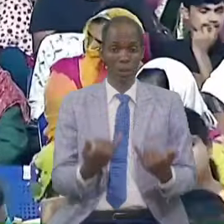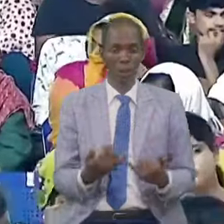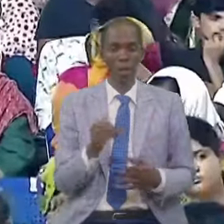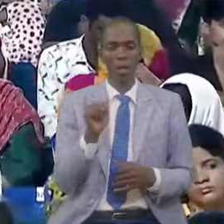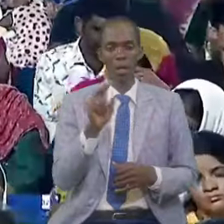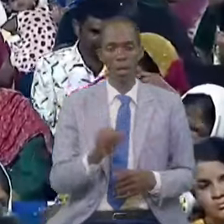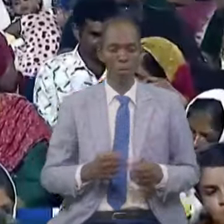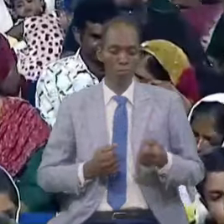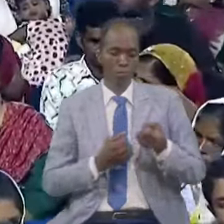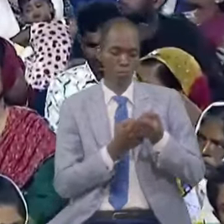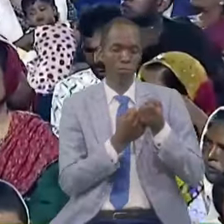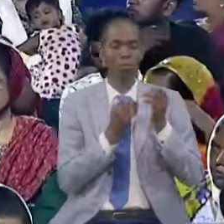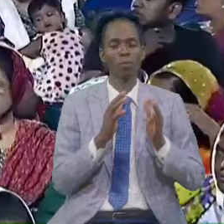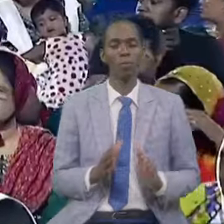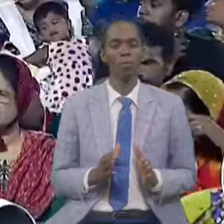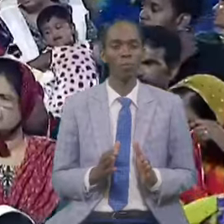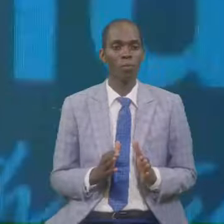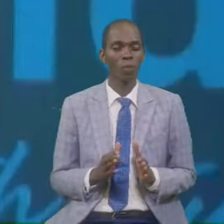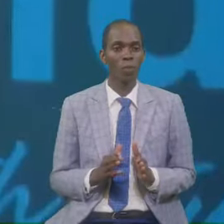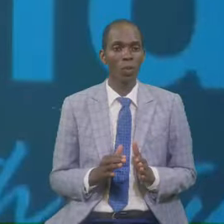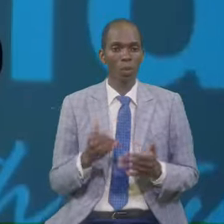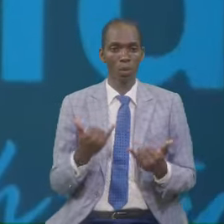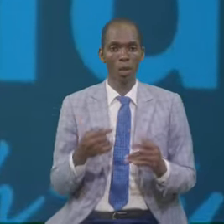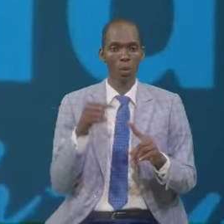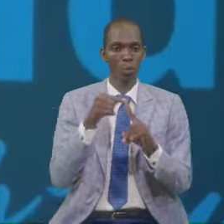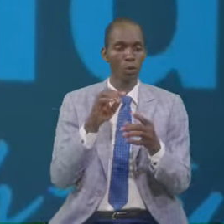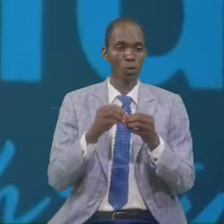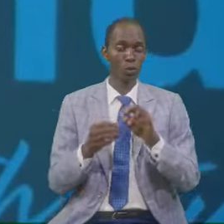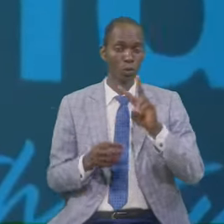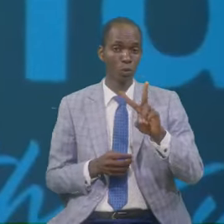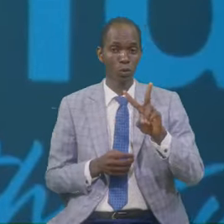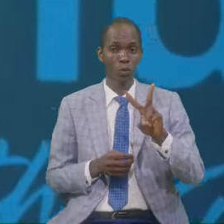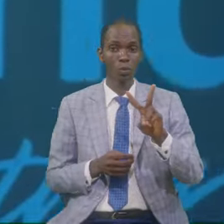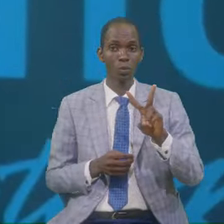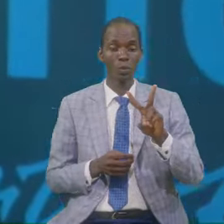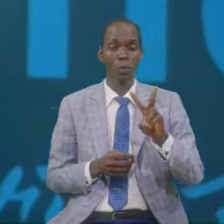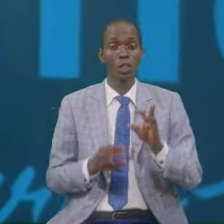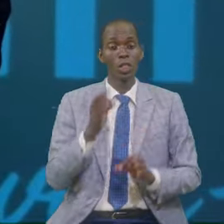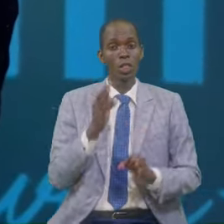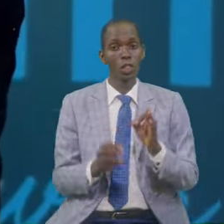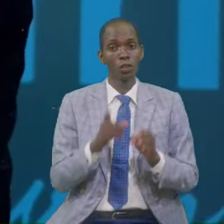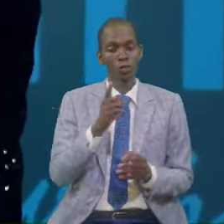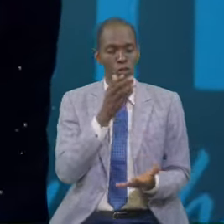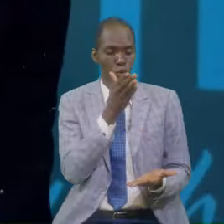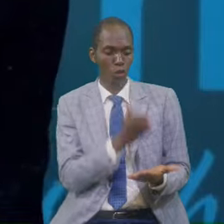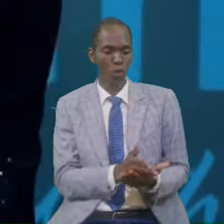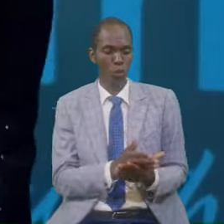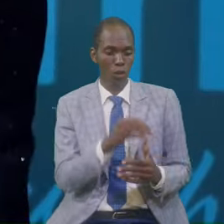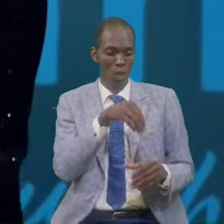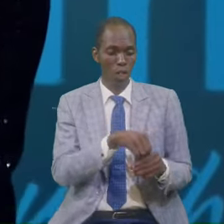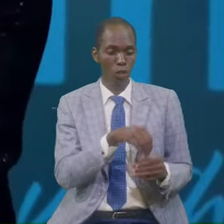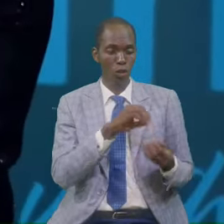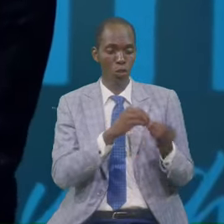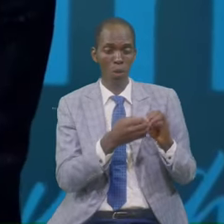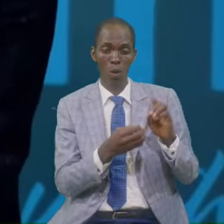ఇప్పుడు న్యాయవాదిని కలిగి ఉన్నాం. ఇప్పుడు రెండో అంశానికి వెళ్తున్నాం. If you stop in number 1, మీరు నంబర్